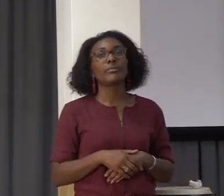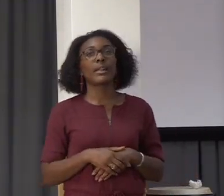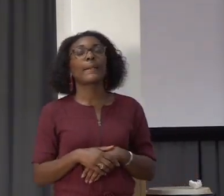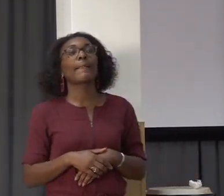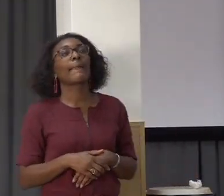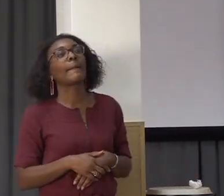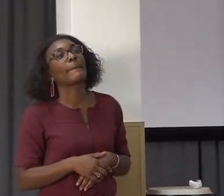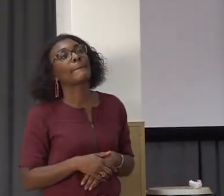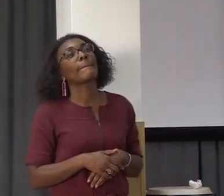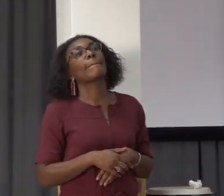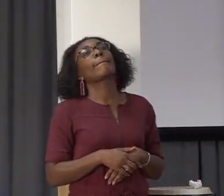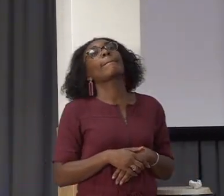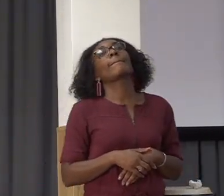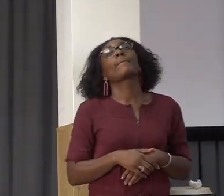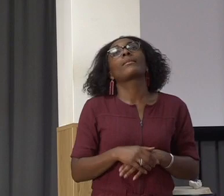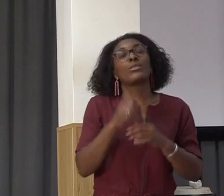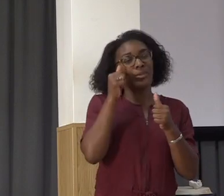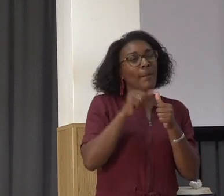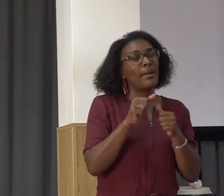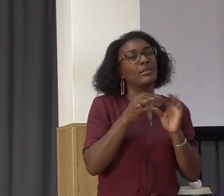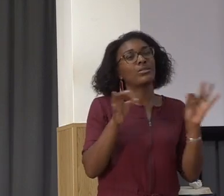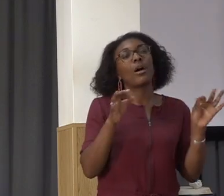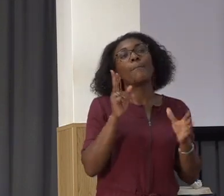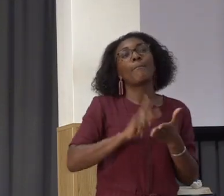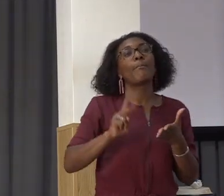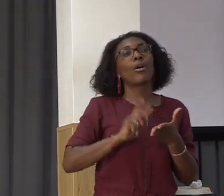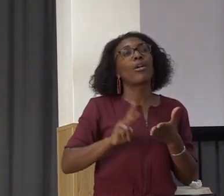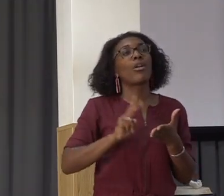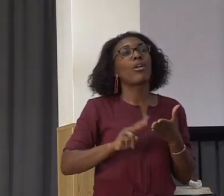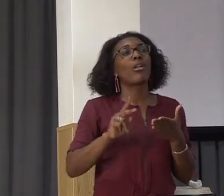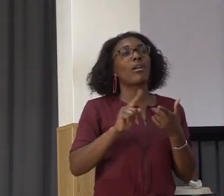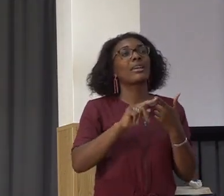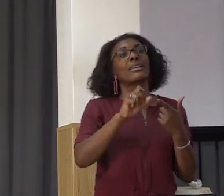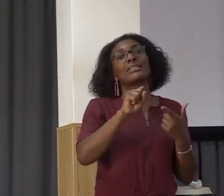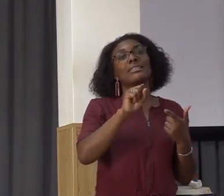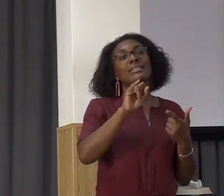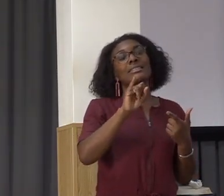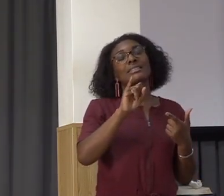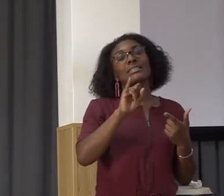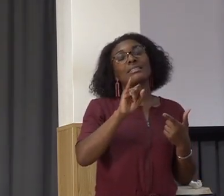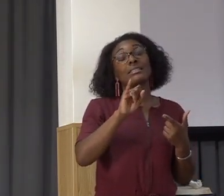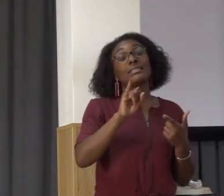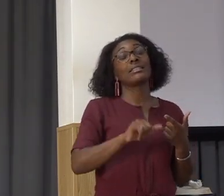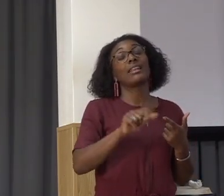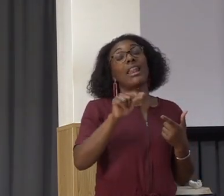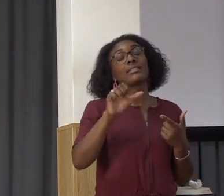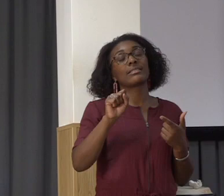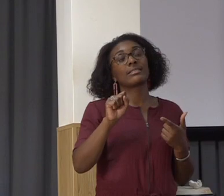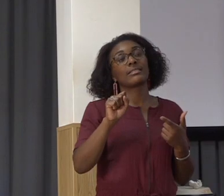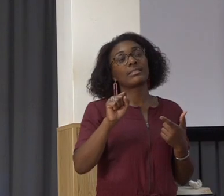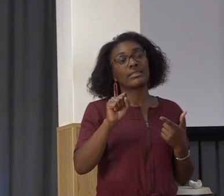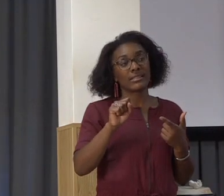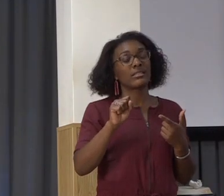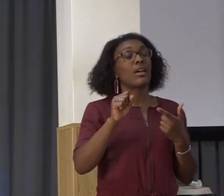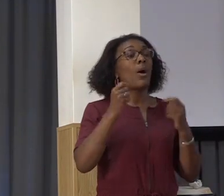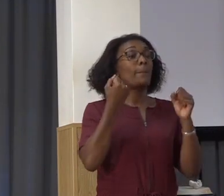Paul et Silas qui chantaient des louanges de Dieu après avoir été battus, après avoir souffert. Et